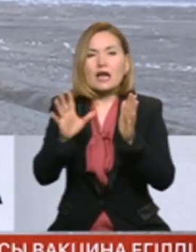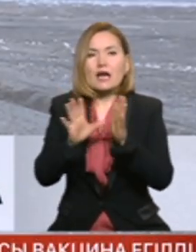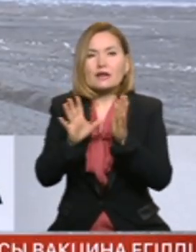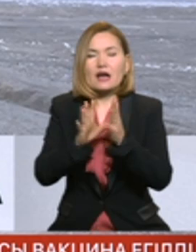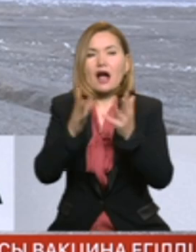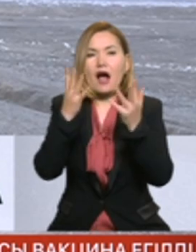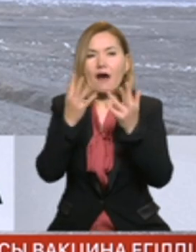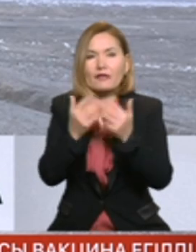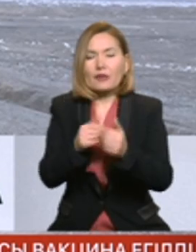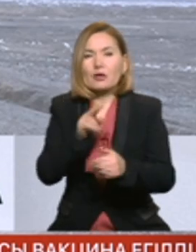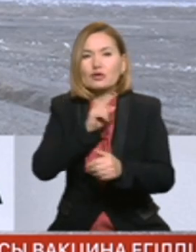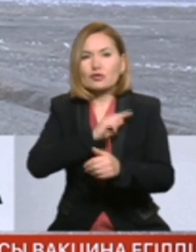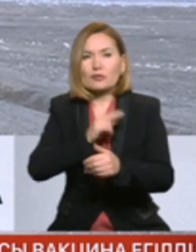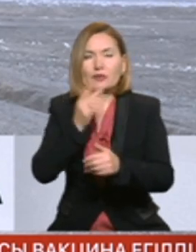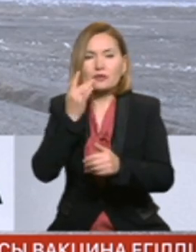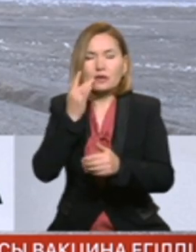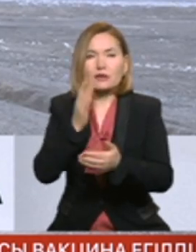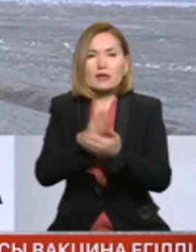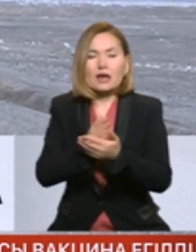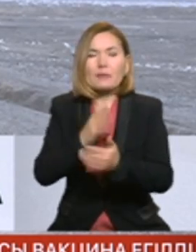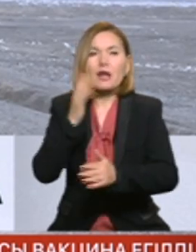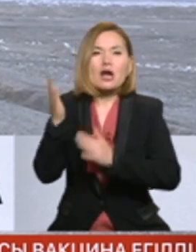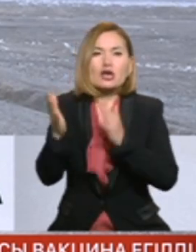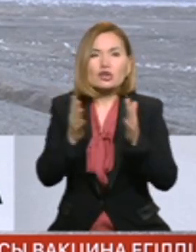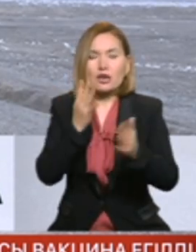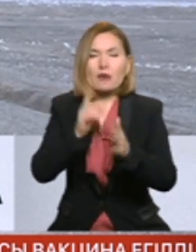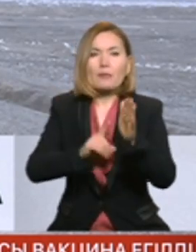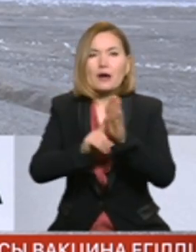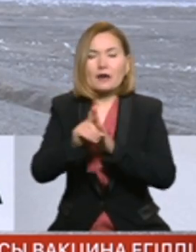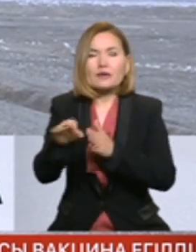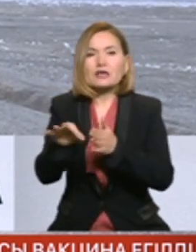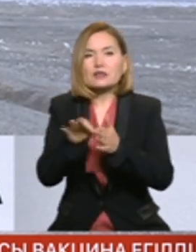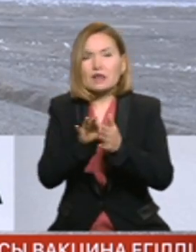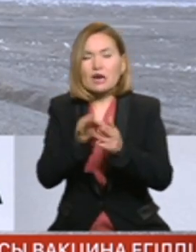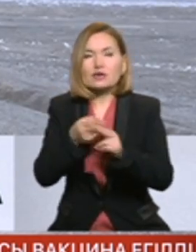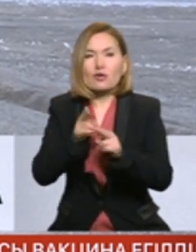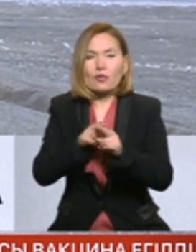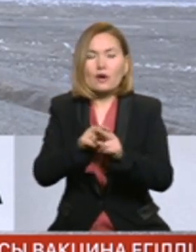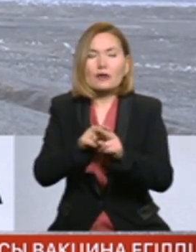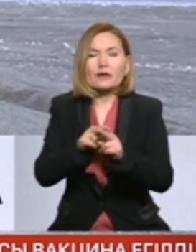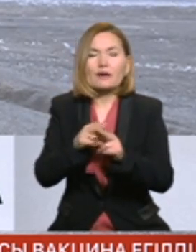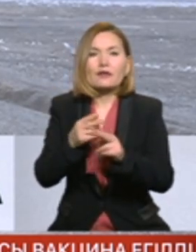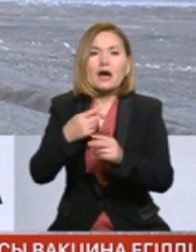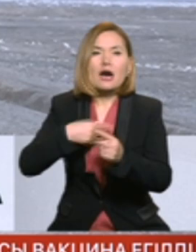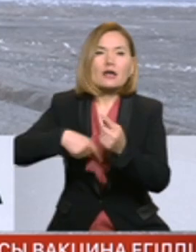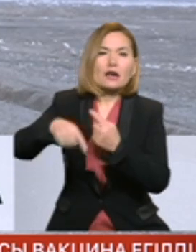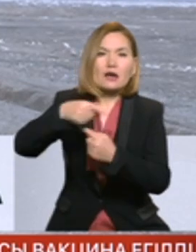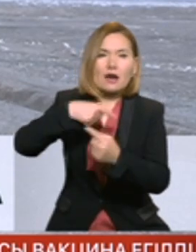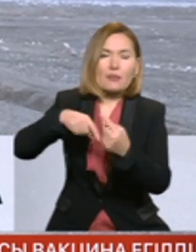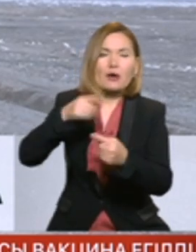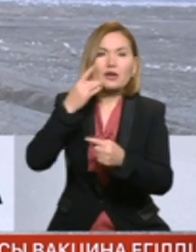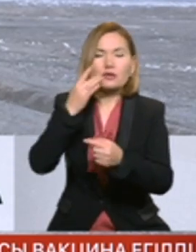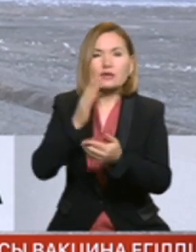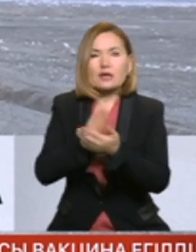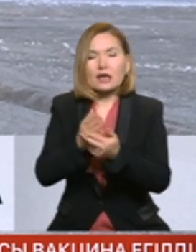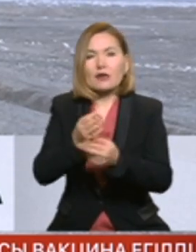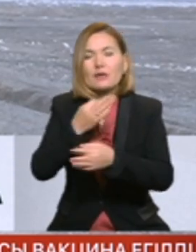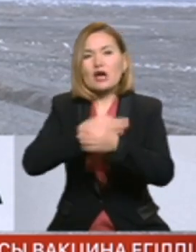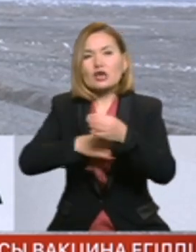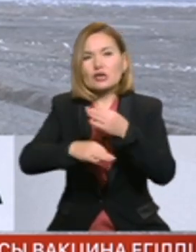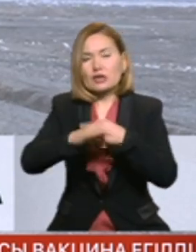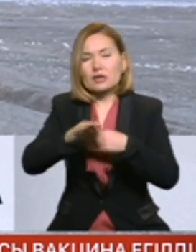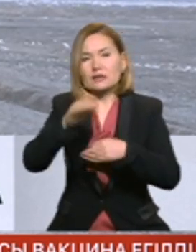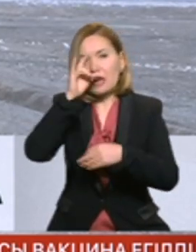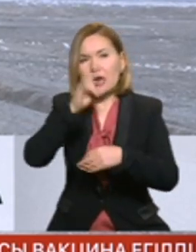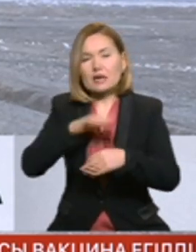автоматтандырылған режимде жұмыс істейді. Мысалы, жел қай жақтан соқса, олар өздігінен сол жаққа бұрылып тұрады. Дәл қазір шығыстан ебі желі соғып